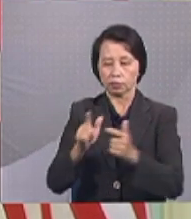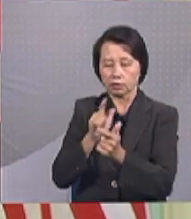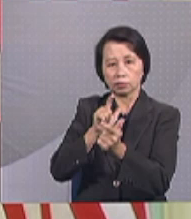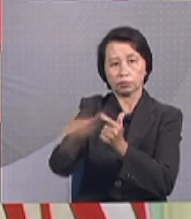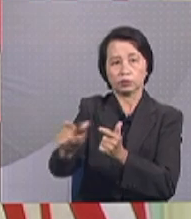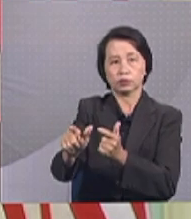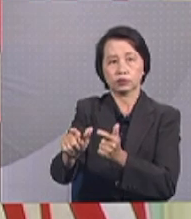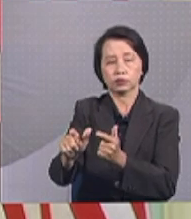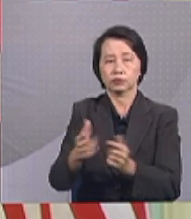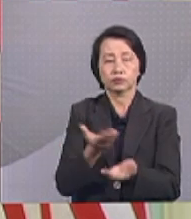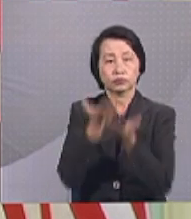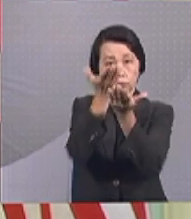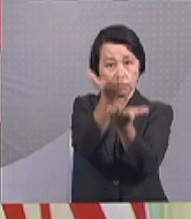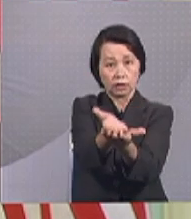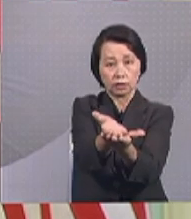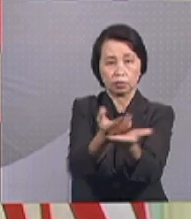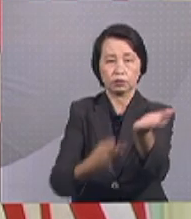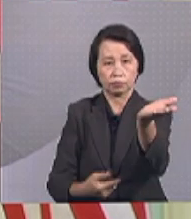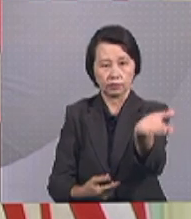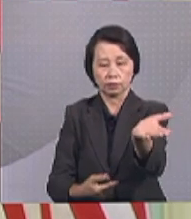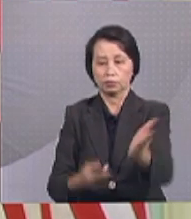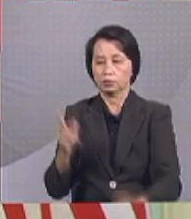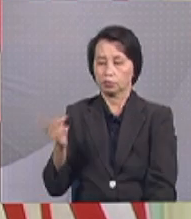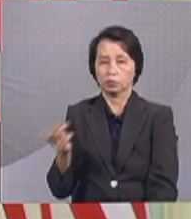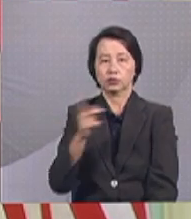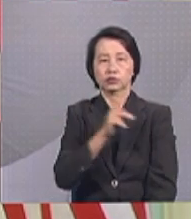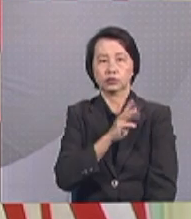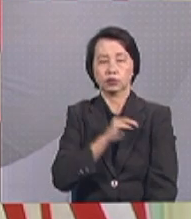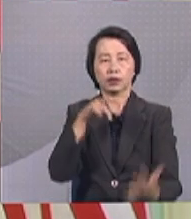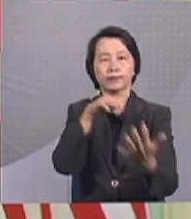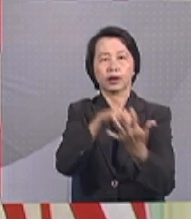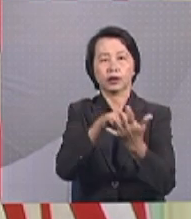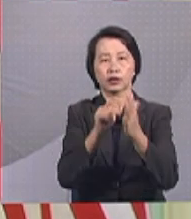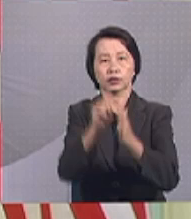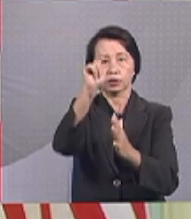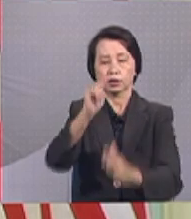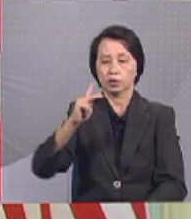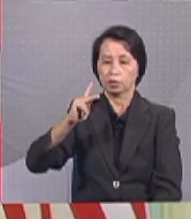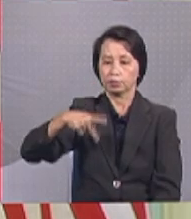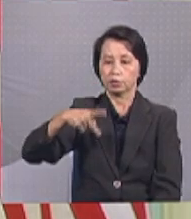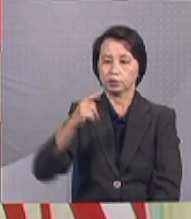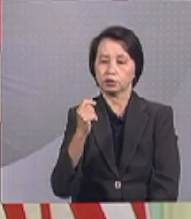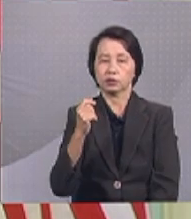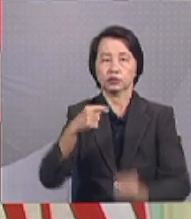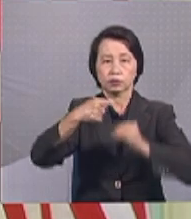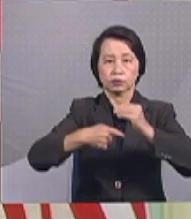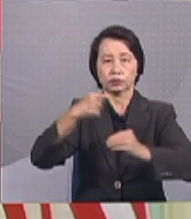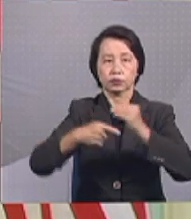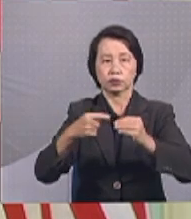meluluskan cadangan yang dibentangkan oleh Kementerian Pengajian Tinggi ataupun KPT